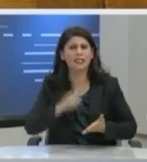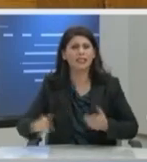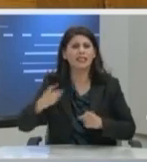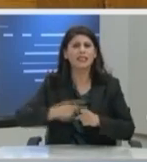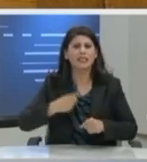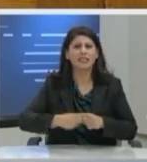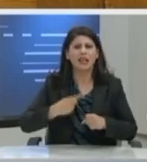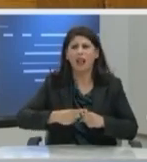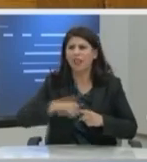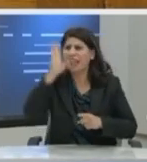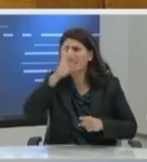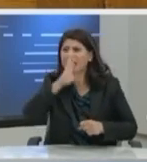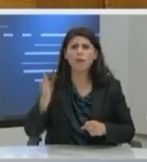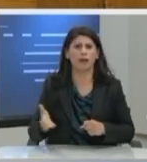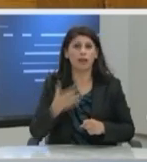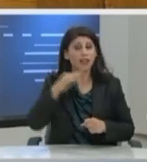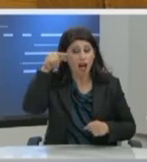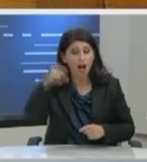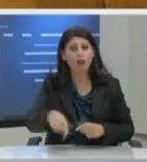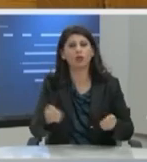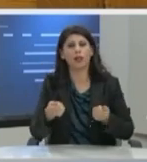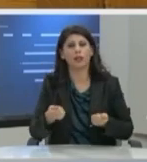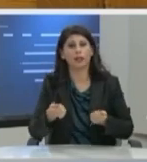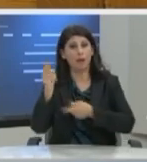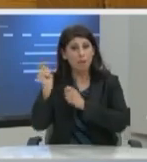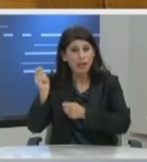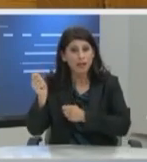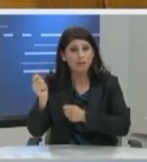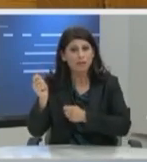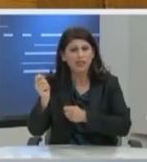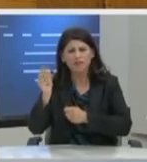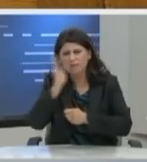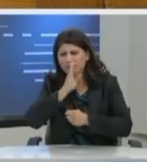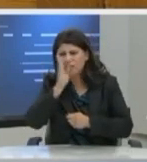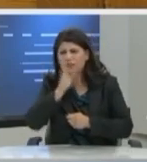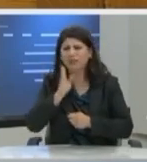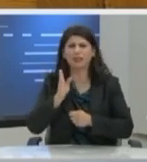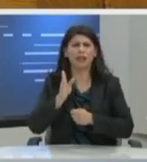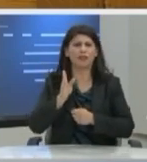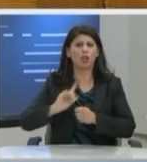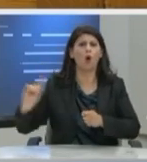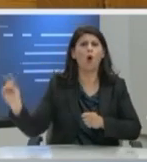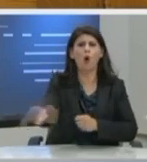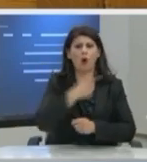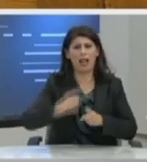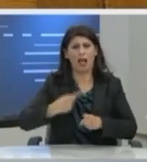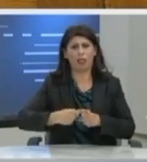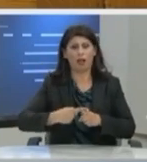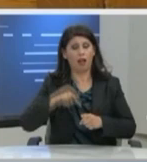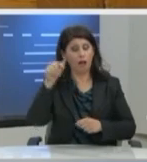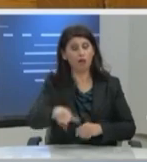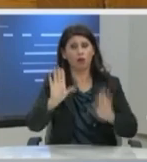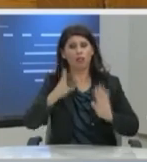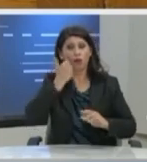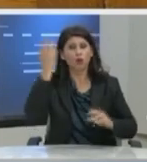Ελλάδα ατιμασμένη, γιατί κατ' ουσίαν αυτό έχει γίνει. Στις πρέσπες ατιμάστηκε η χώρα. Αυτό είναι